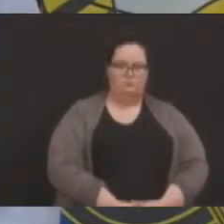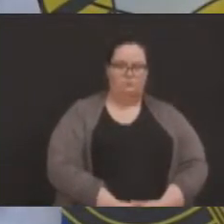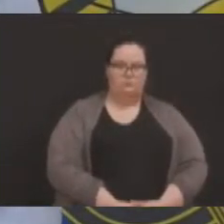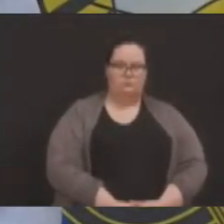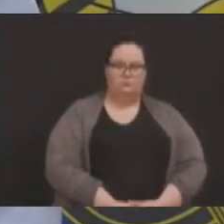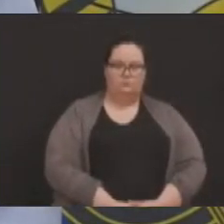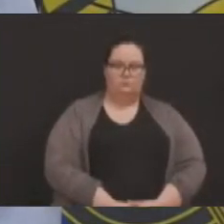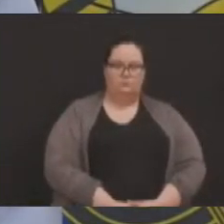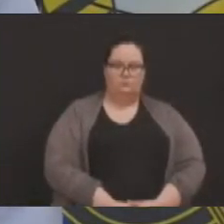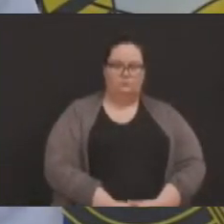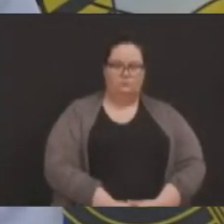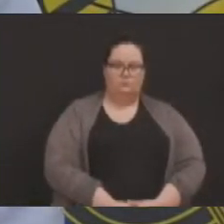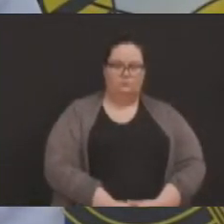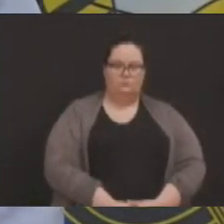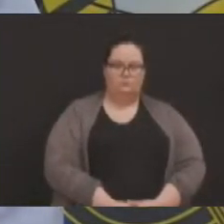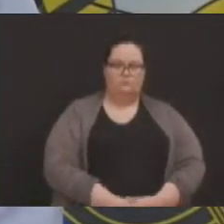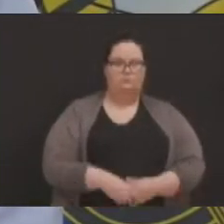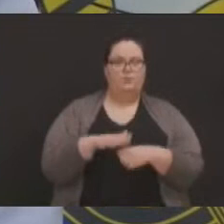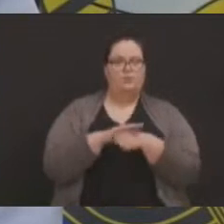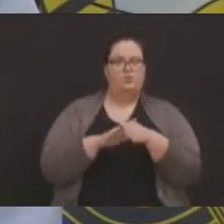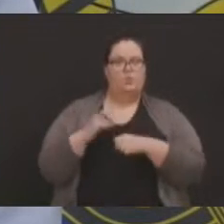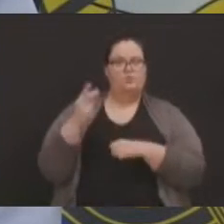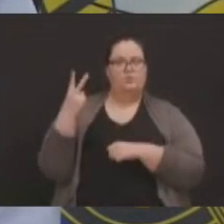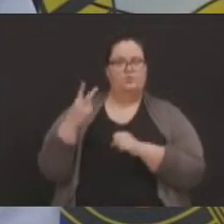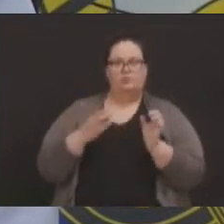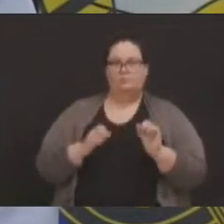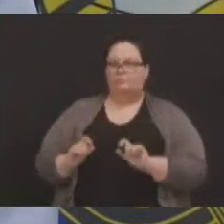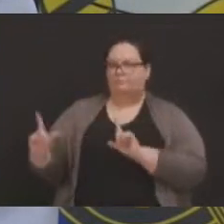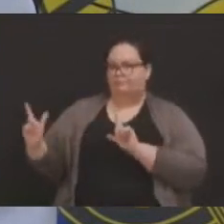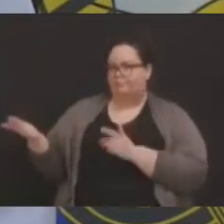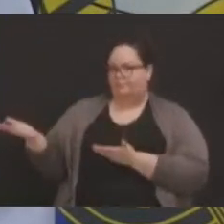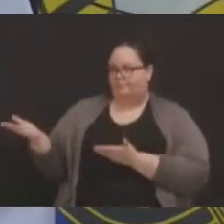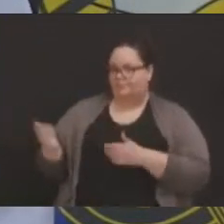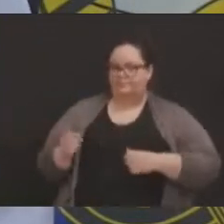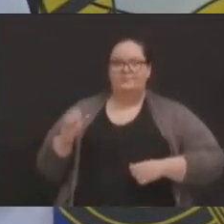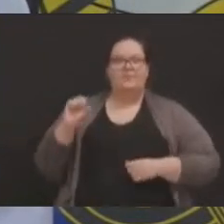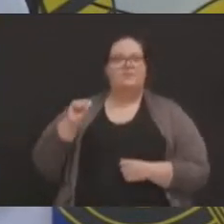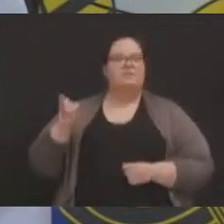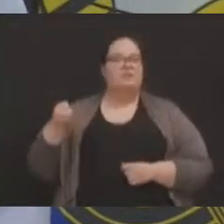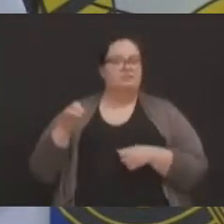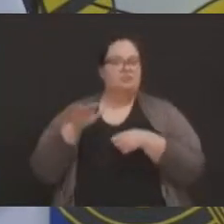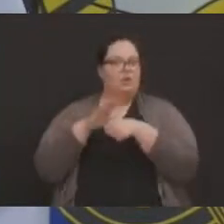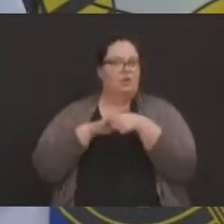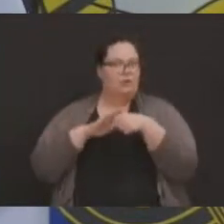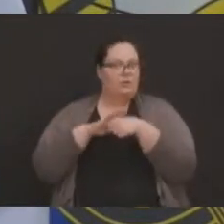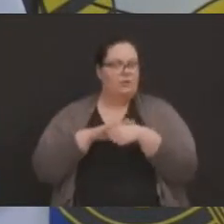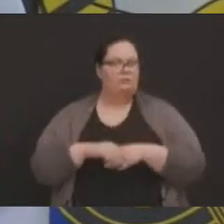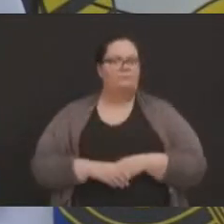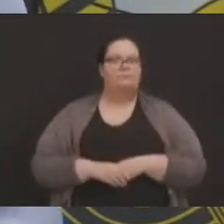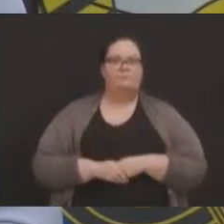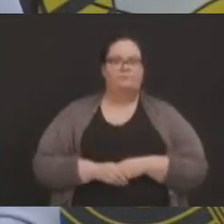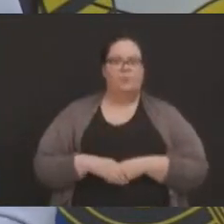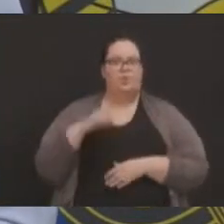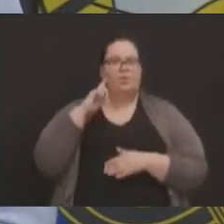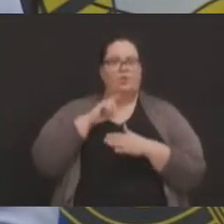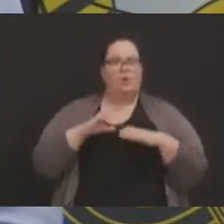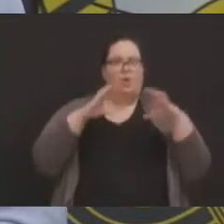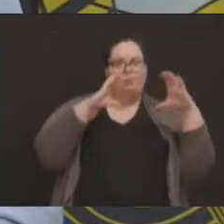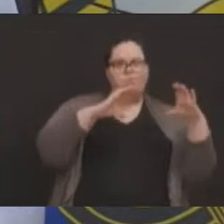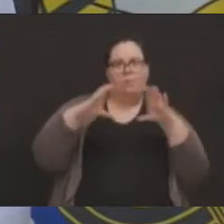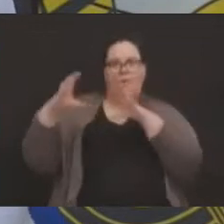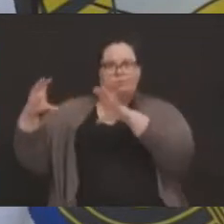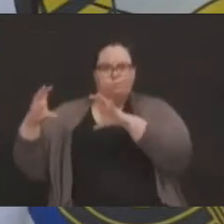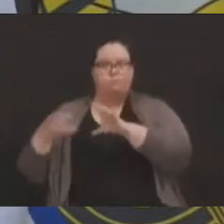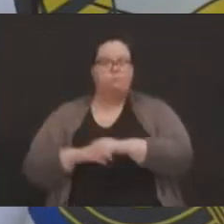large clusters which overlap, and there were gatherings involved, and some of the outbreak is related